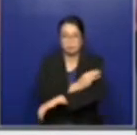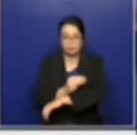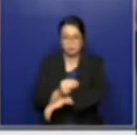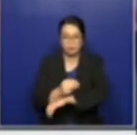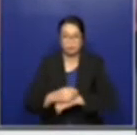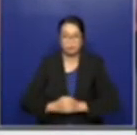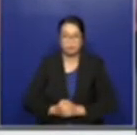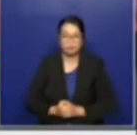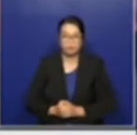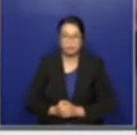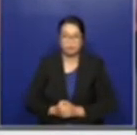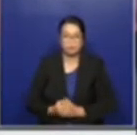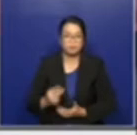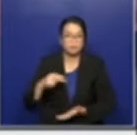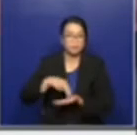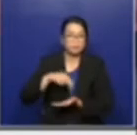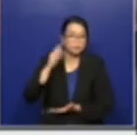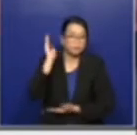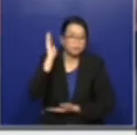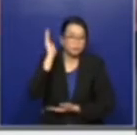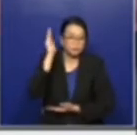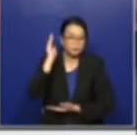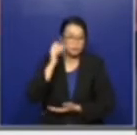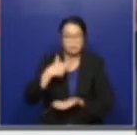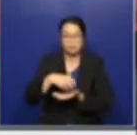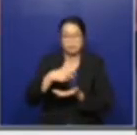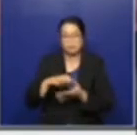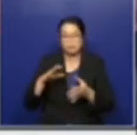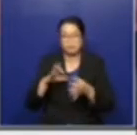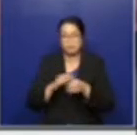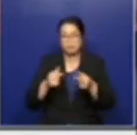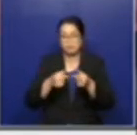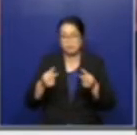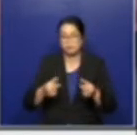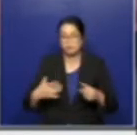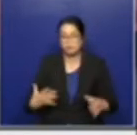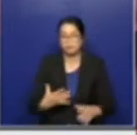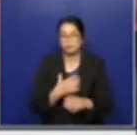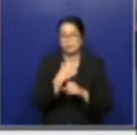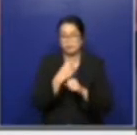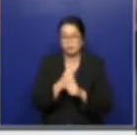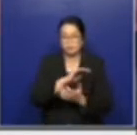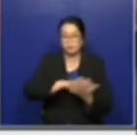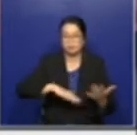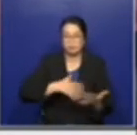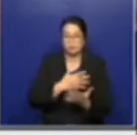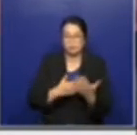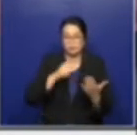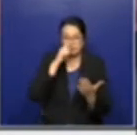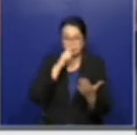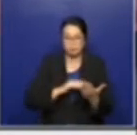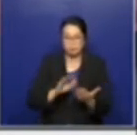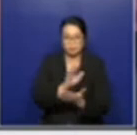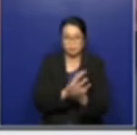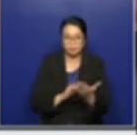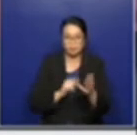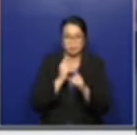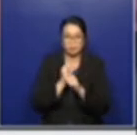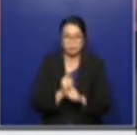าตอภิปรายรายงานความคืบหน้าในการดำเนินงานตามแผนปฏิรูปประเทศตามมาตร